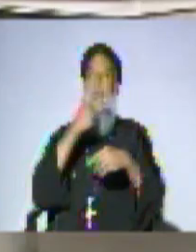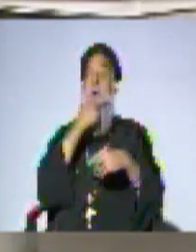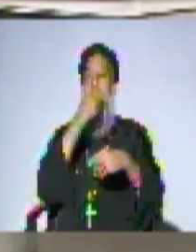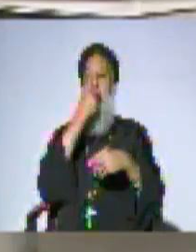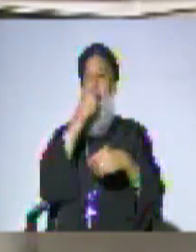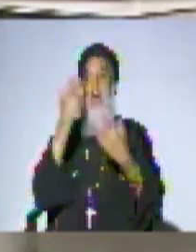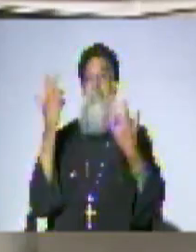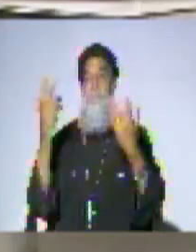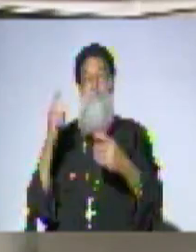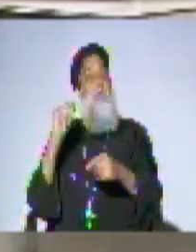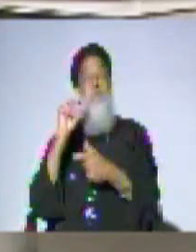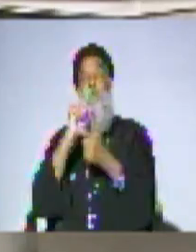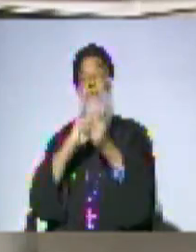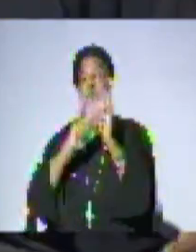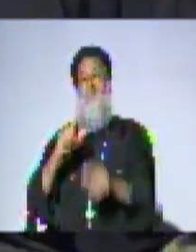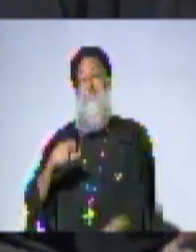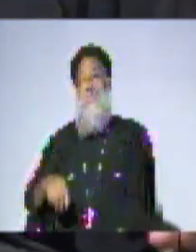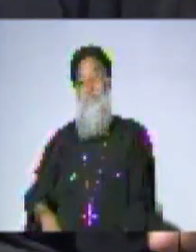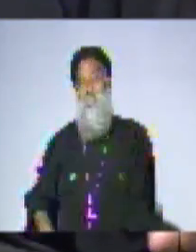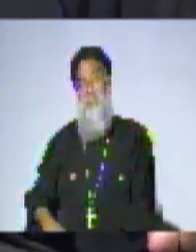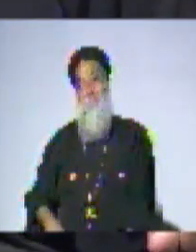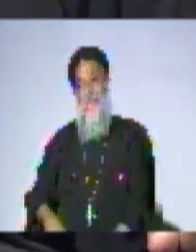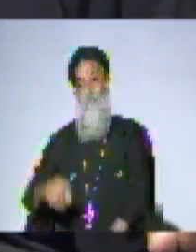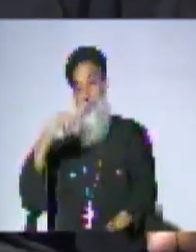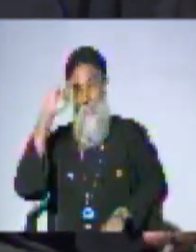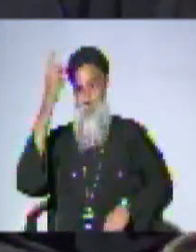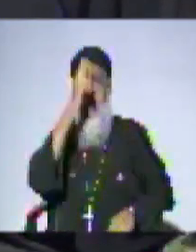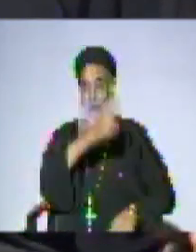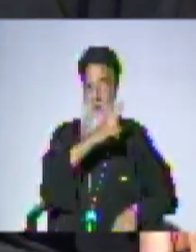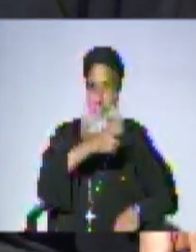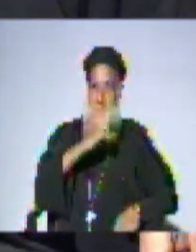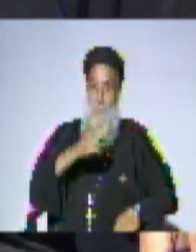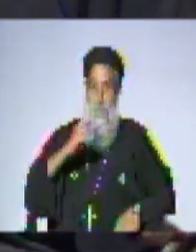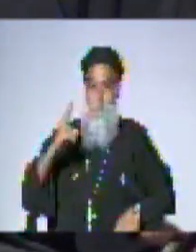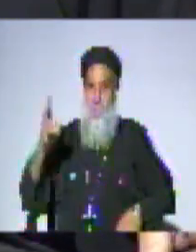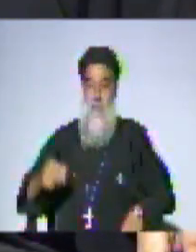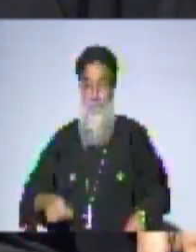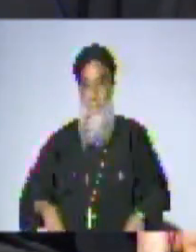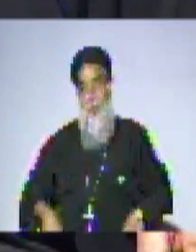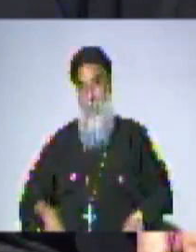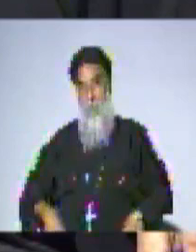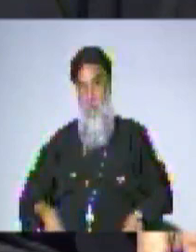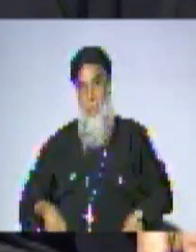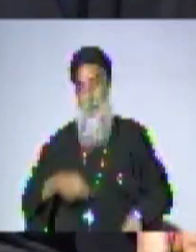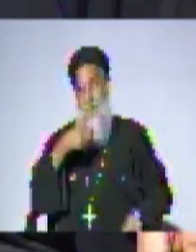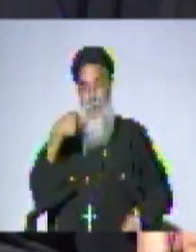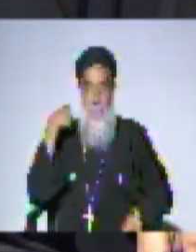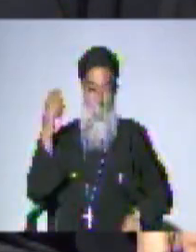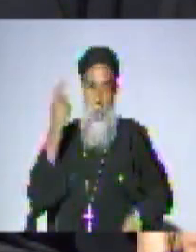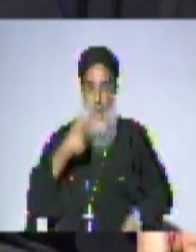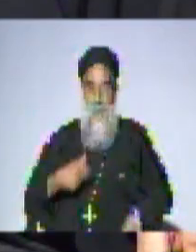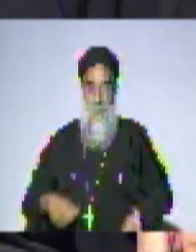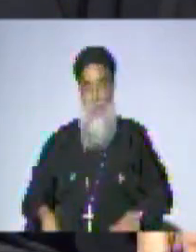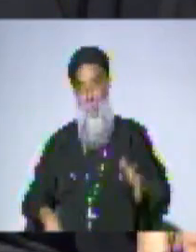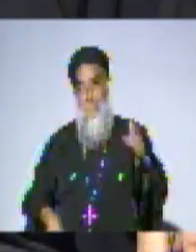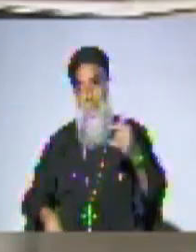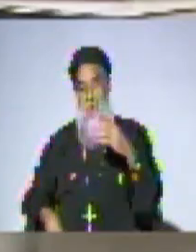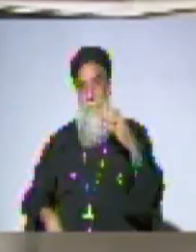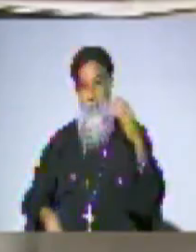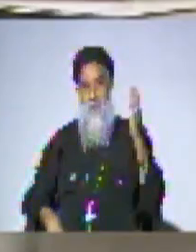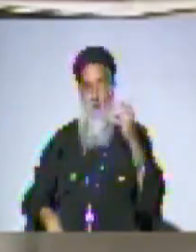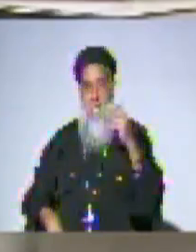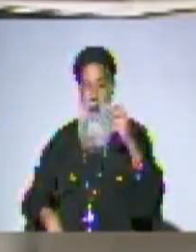الذي للتقوى. يبقى في العالم في قداسات كتيرة قوي، زي طبعا قداس قديس ده أخواتنا الأحباش